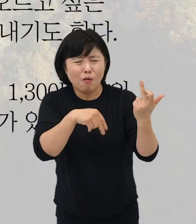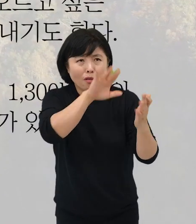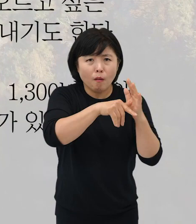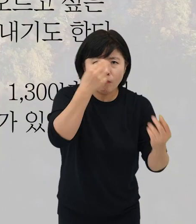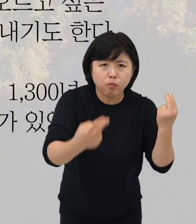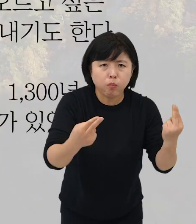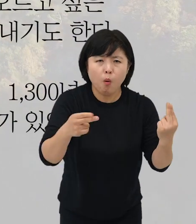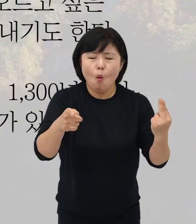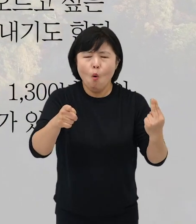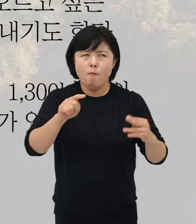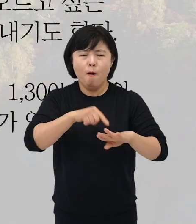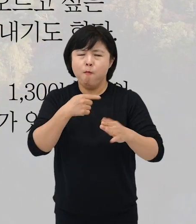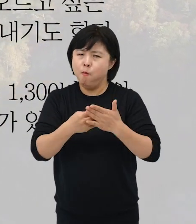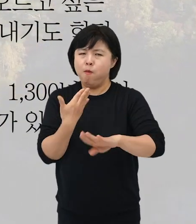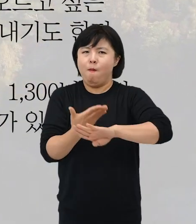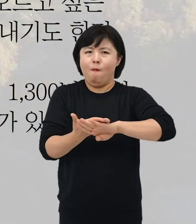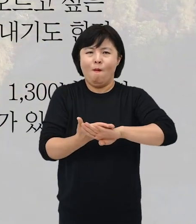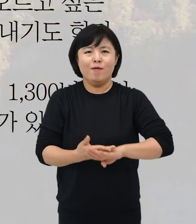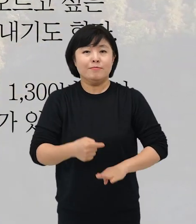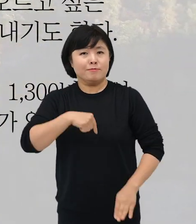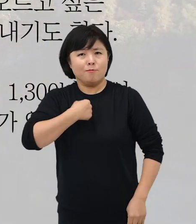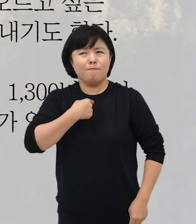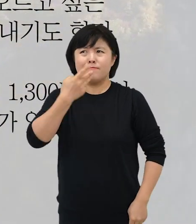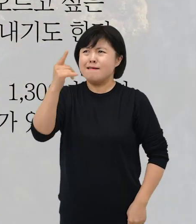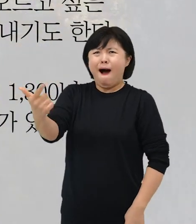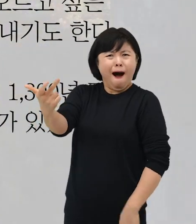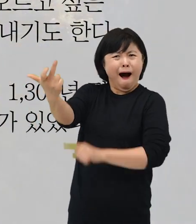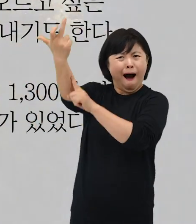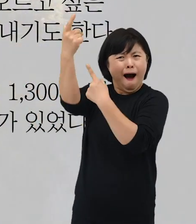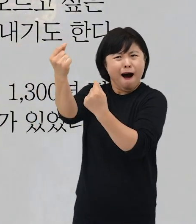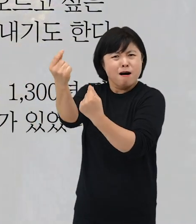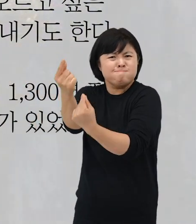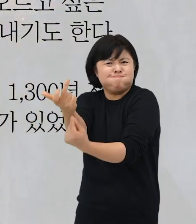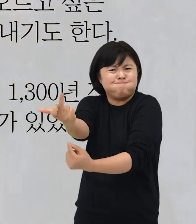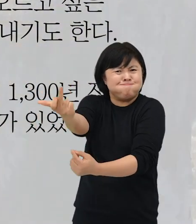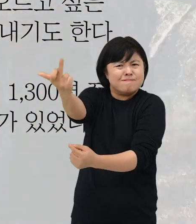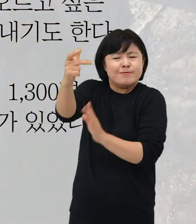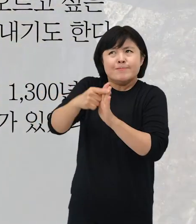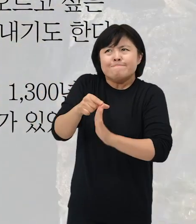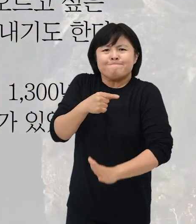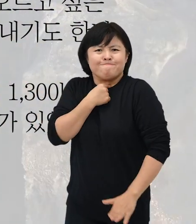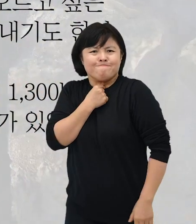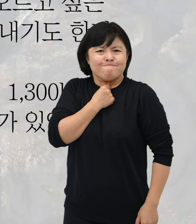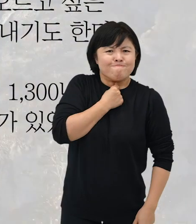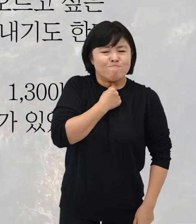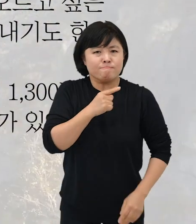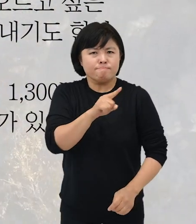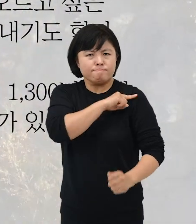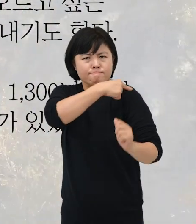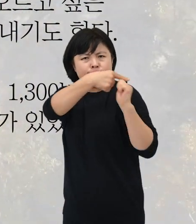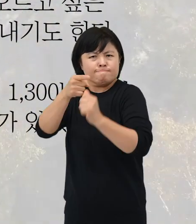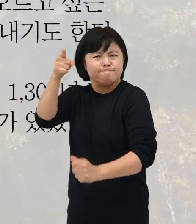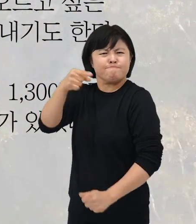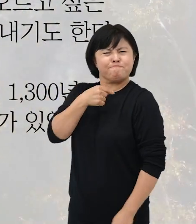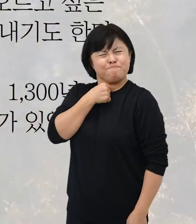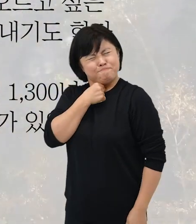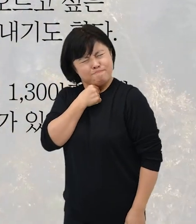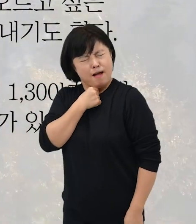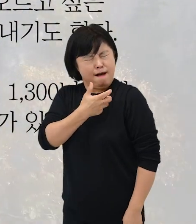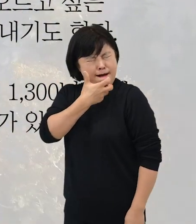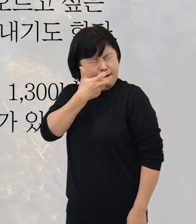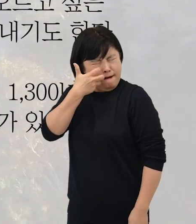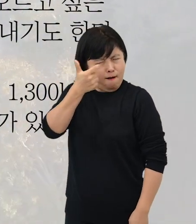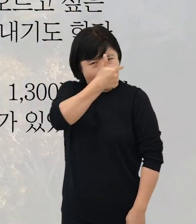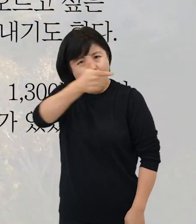한다. 스스로도 태산처럼 우뚝한 존재가 되고 싶은 열망에 사로잡히기도 하고 지존의 자리에 오르고